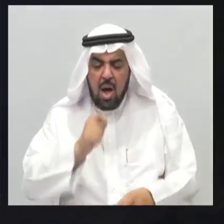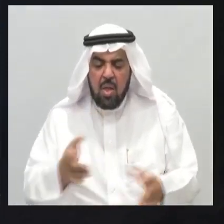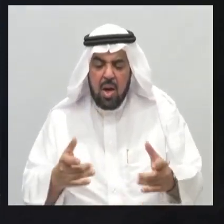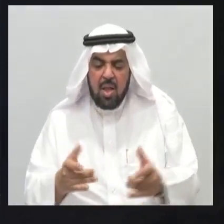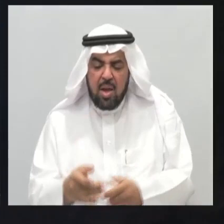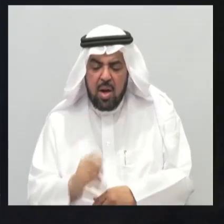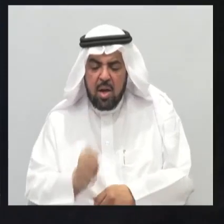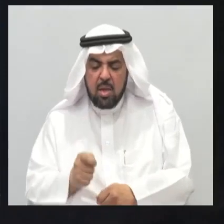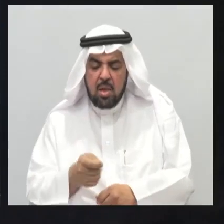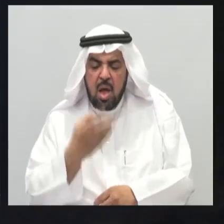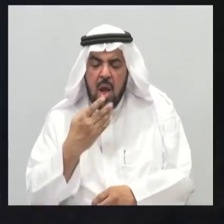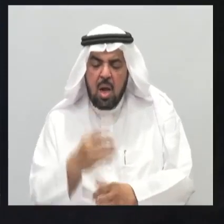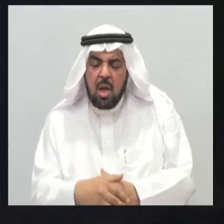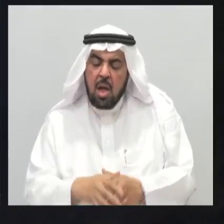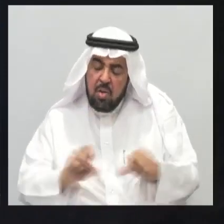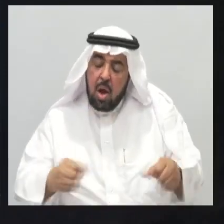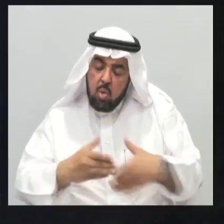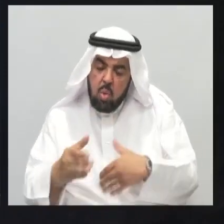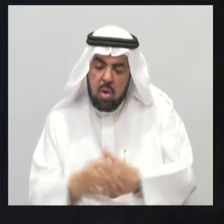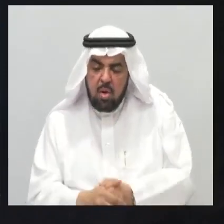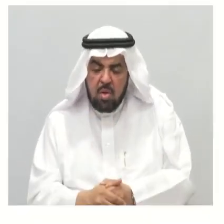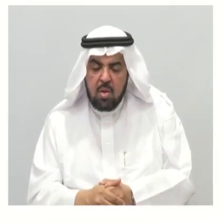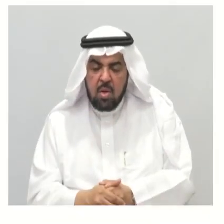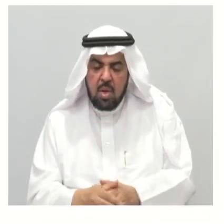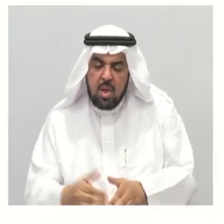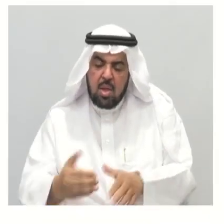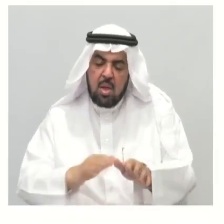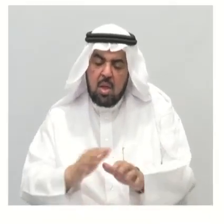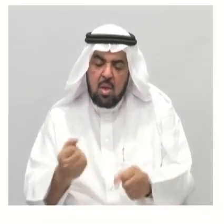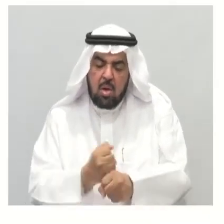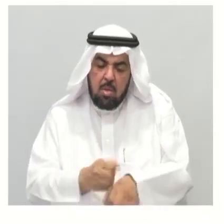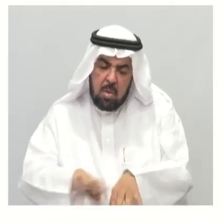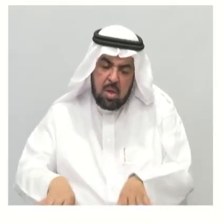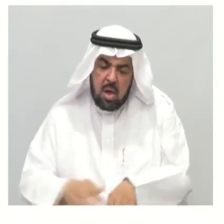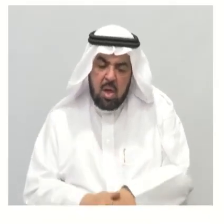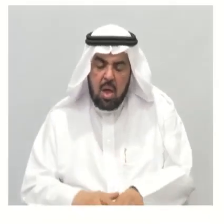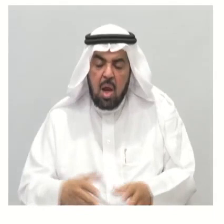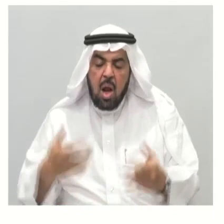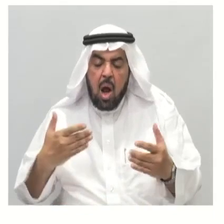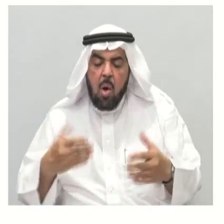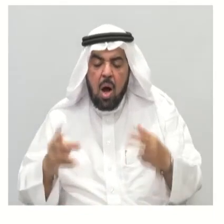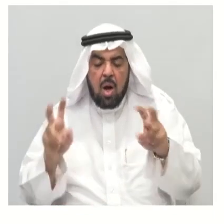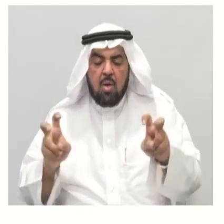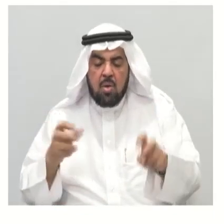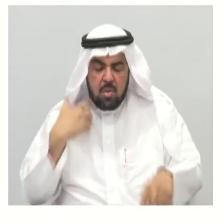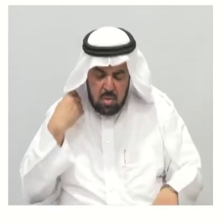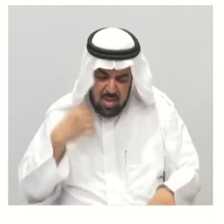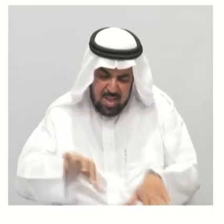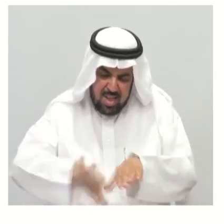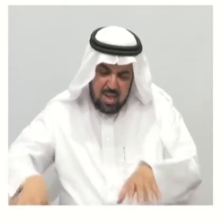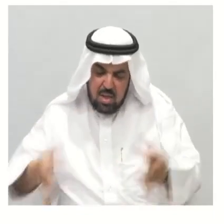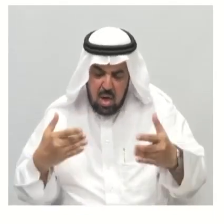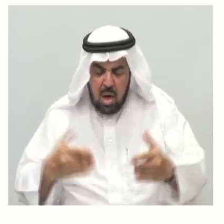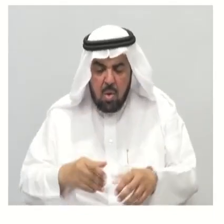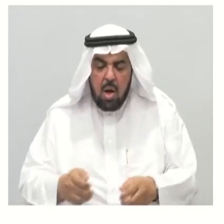والخضار لأطول فترة ممكنة؟ إنها تقوم بعزل، ممتاز، بعزل الهواء عن